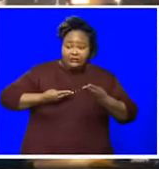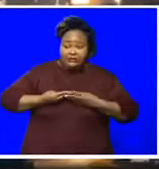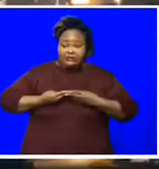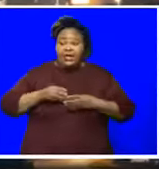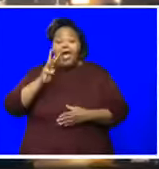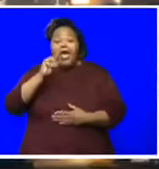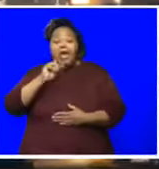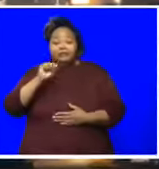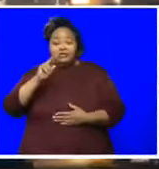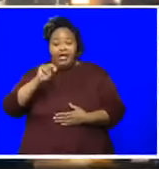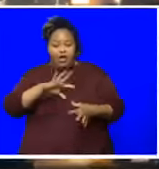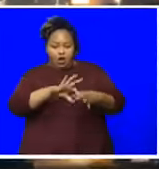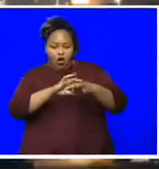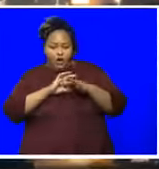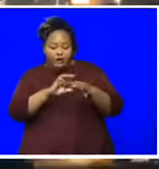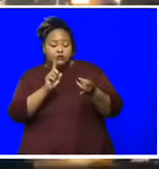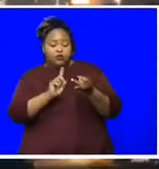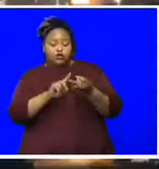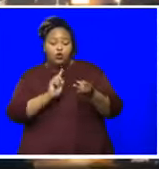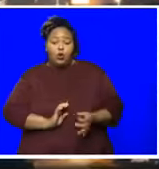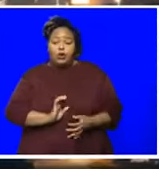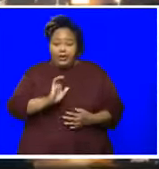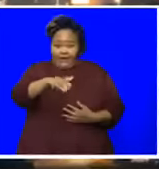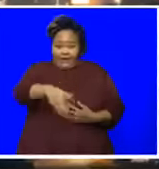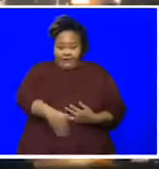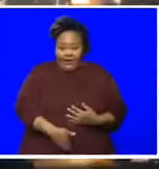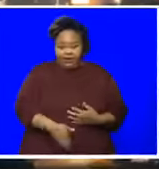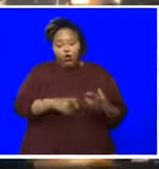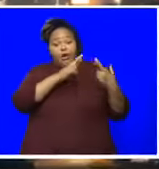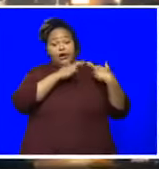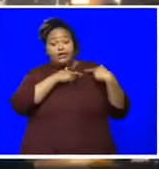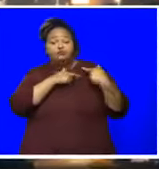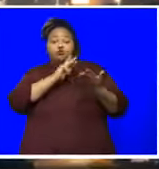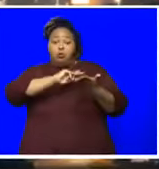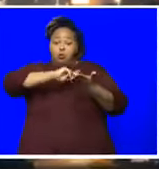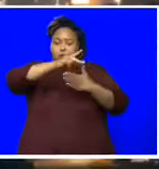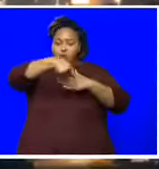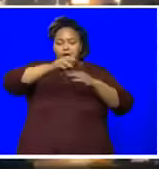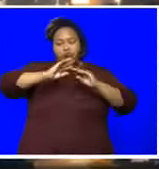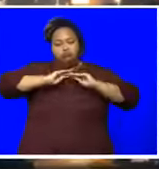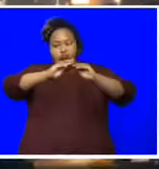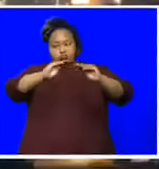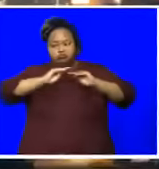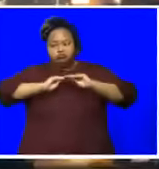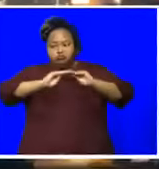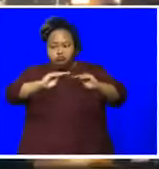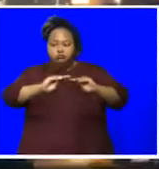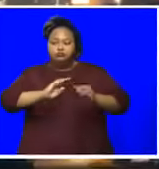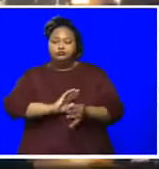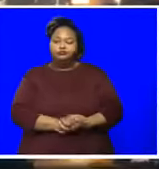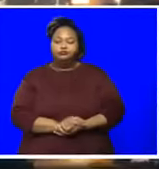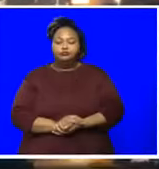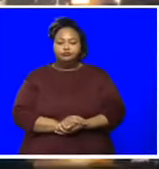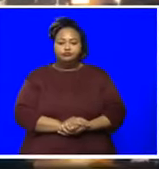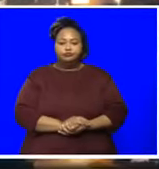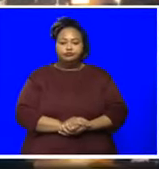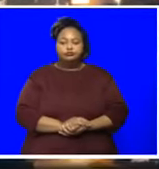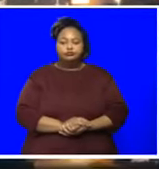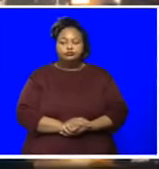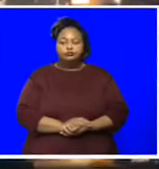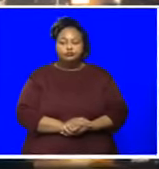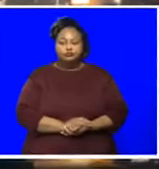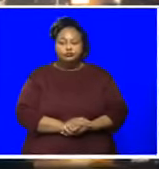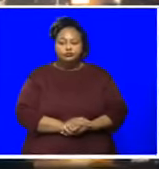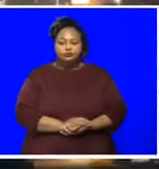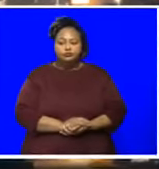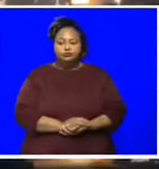ekhukhwini iMTN ibamisene nenkampani yahulumende lethuthukisa abosomabhizinisi labancane iSEDCO lolwatiwa ngekuthi ngucija